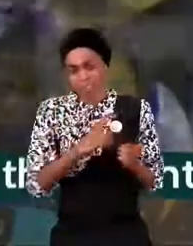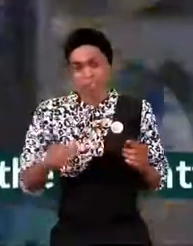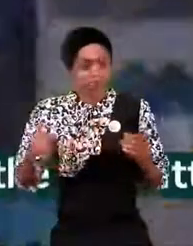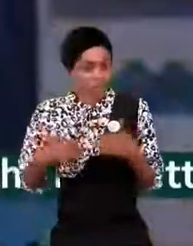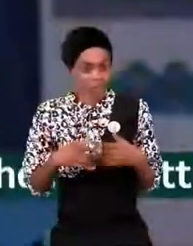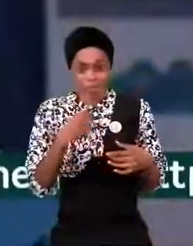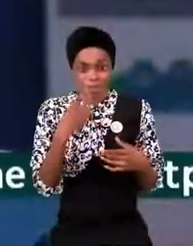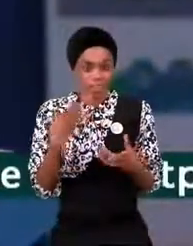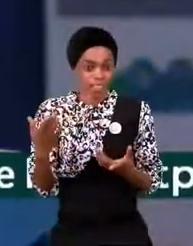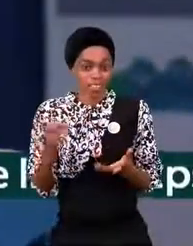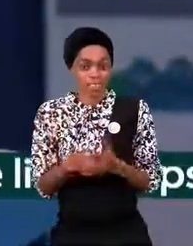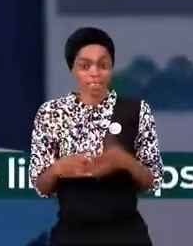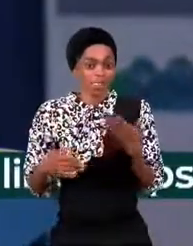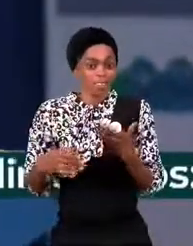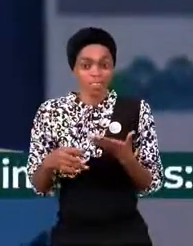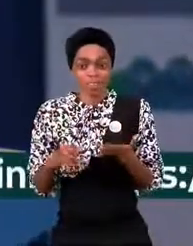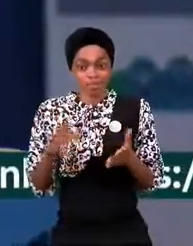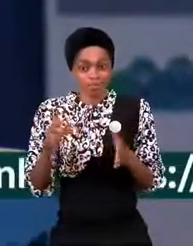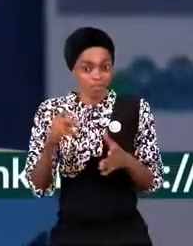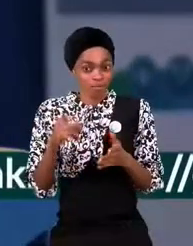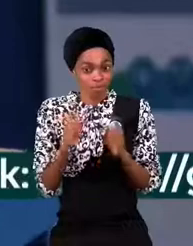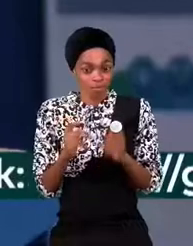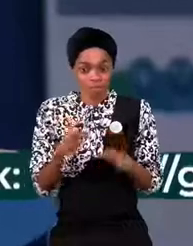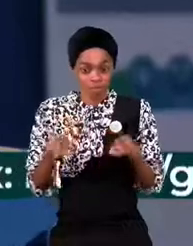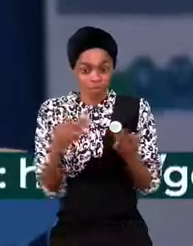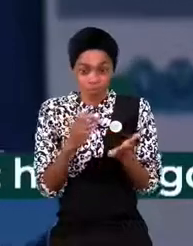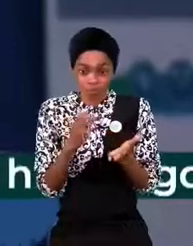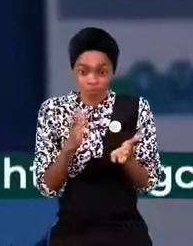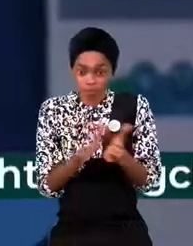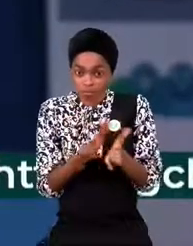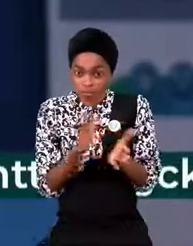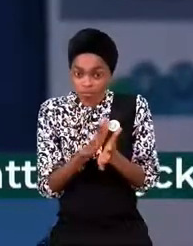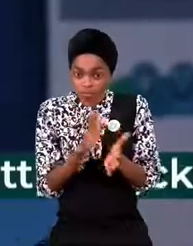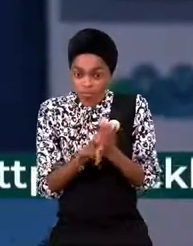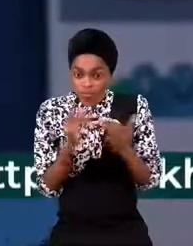on vous donnera des fiches à remplir. Prenez-les